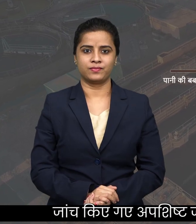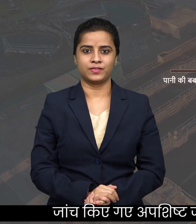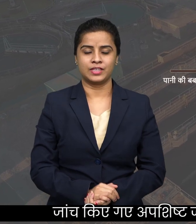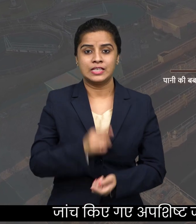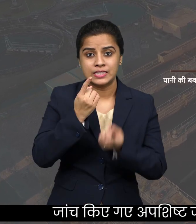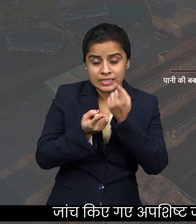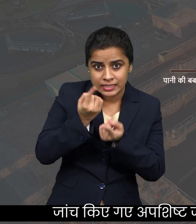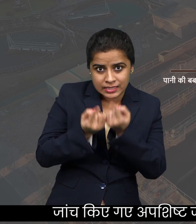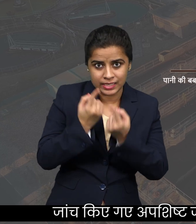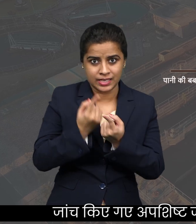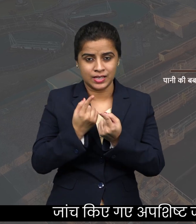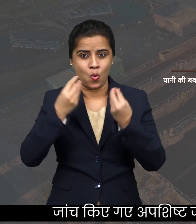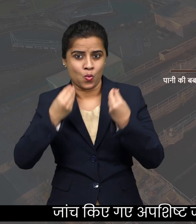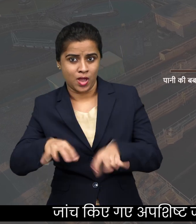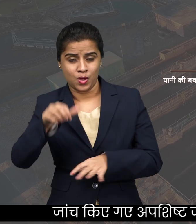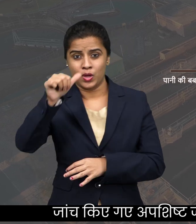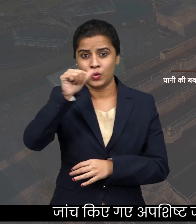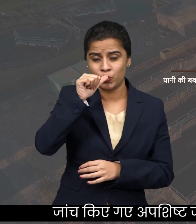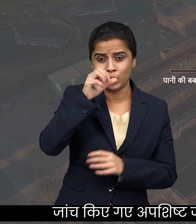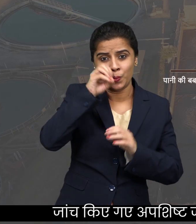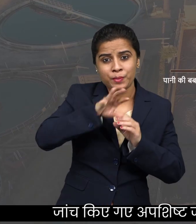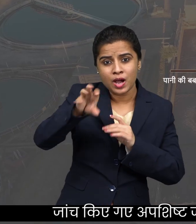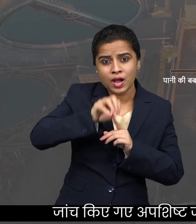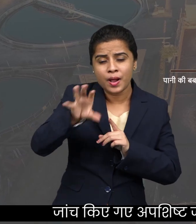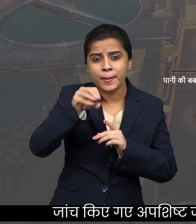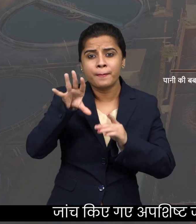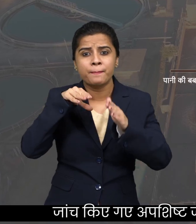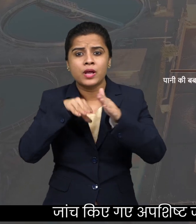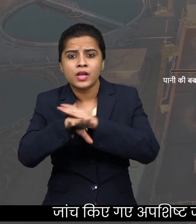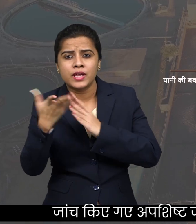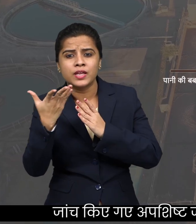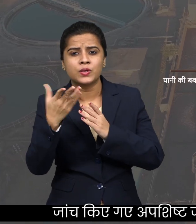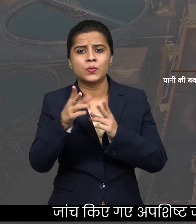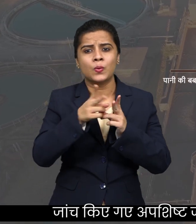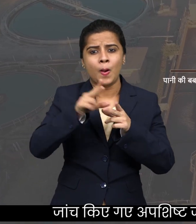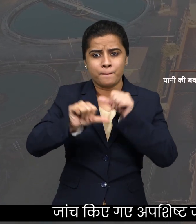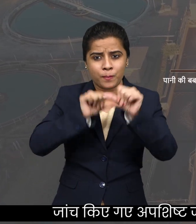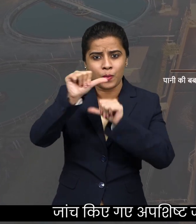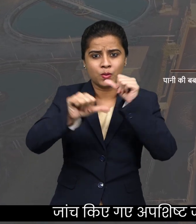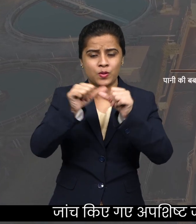जांच किए गए अपशिष्ट जल को फिर एक वायुकरण टैंक में पंप किया जाता है।